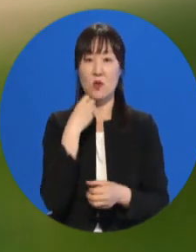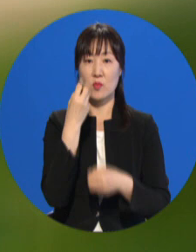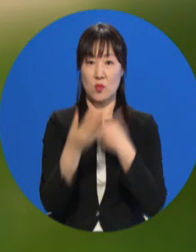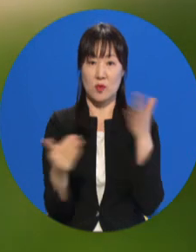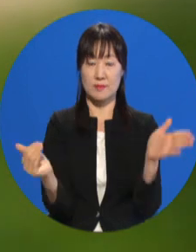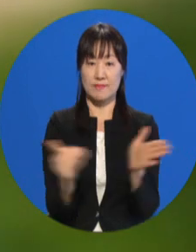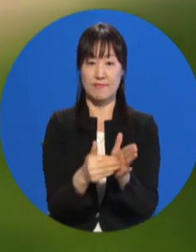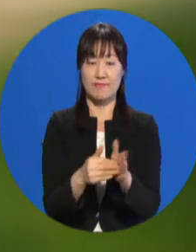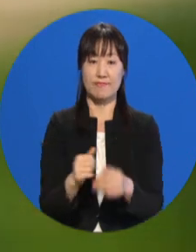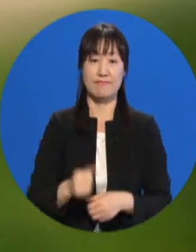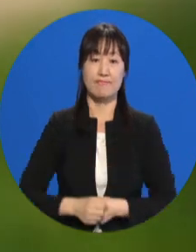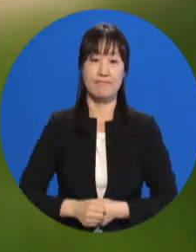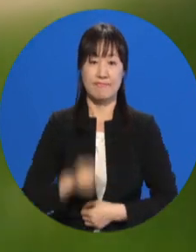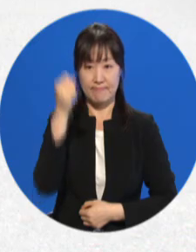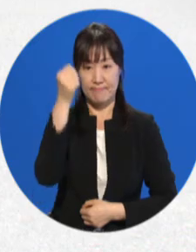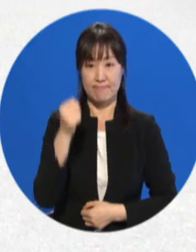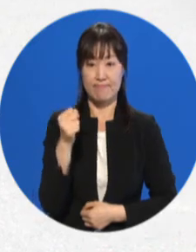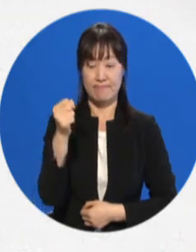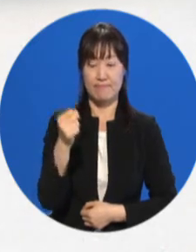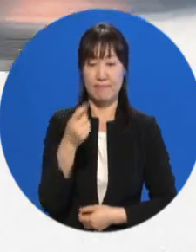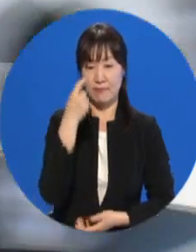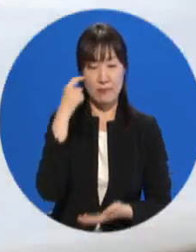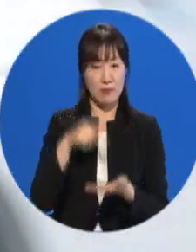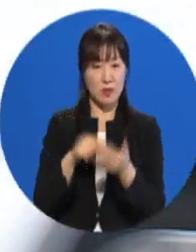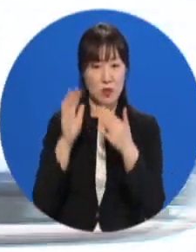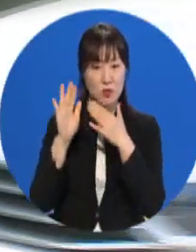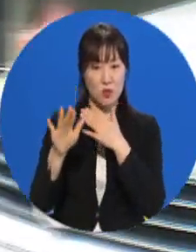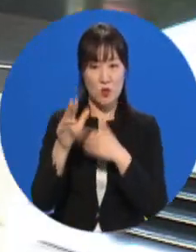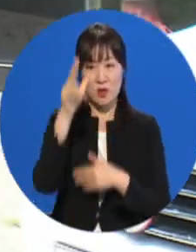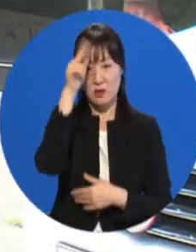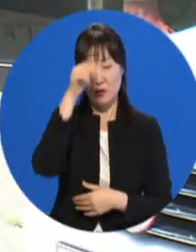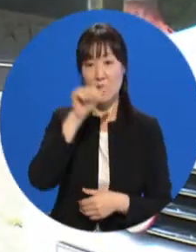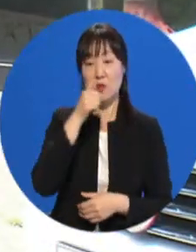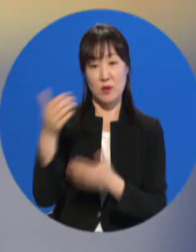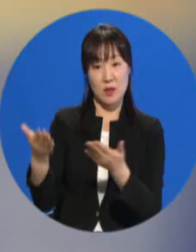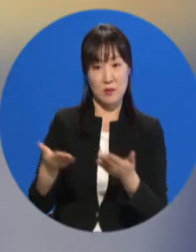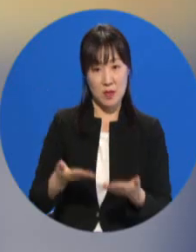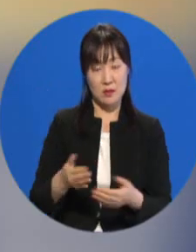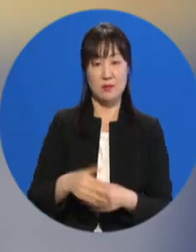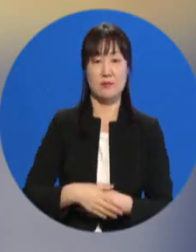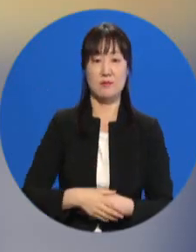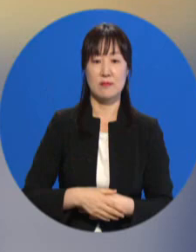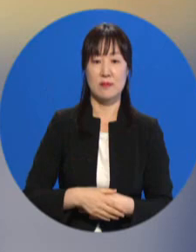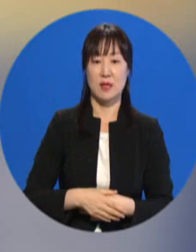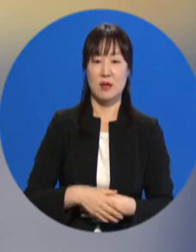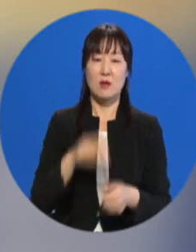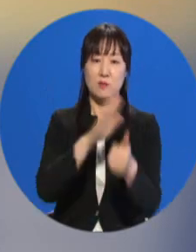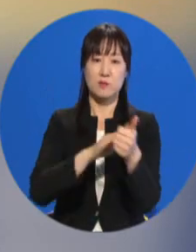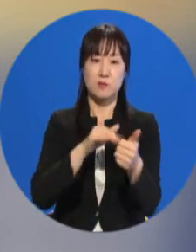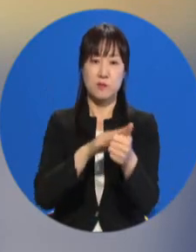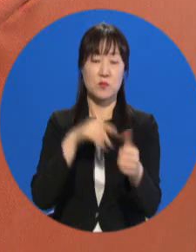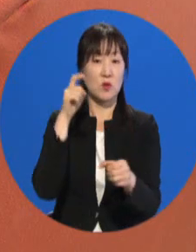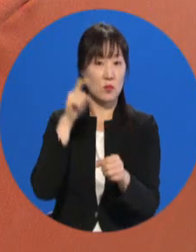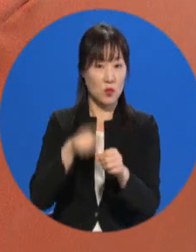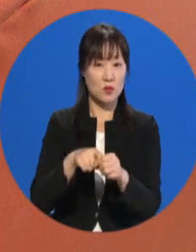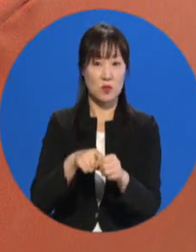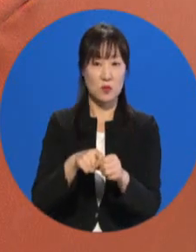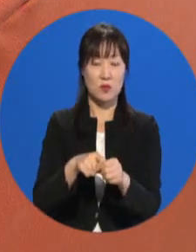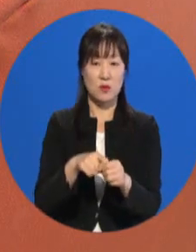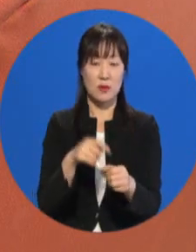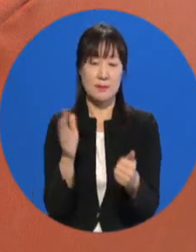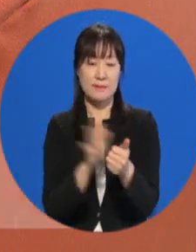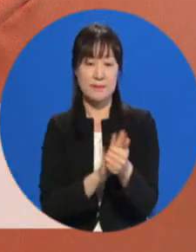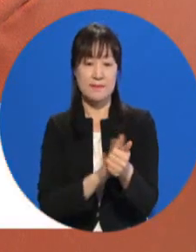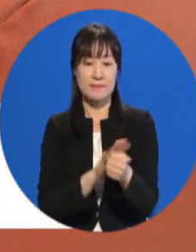게임장이 적발되자 지인으로부터 목포경찰서 경찰관을 소개받았고 사건을 청탁했다는 겁니다. 2차,